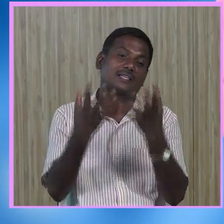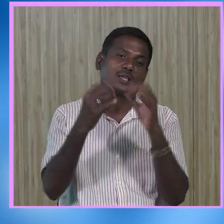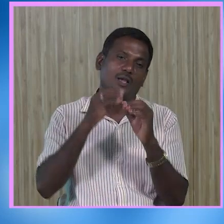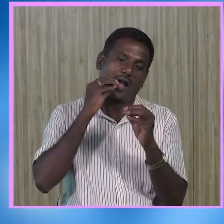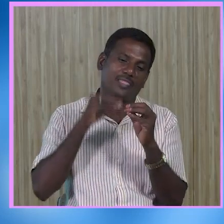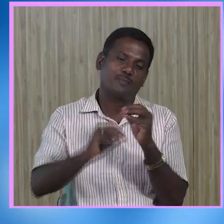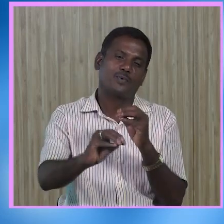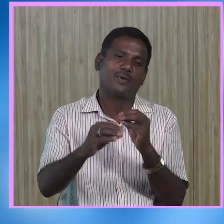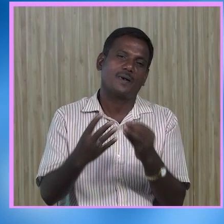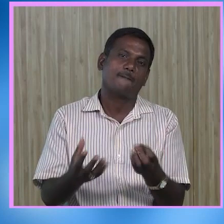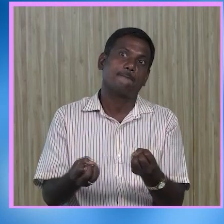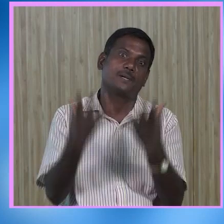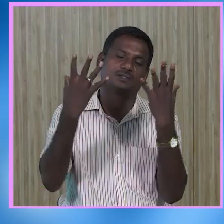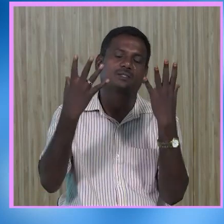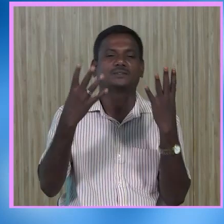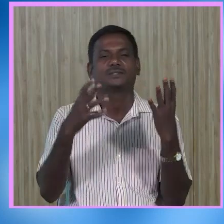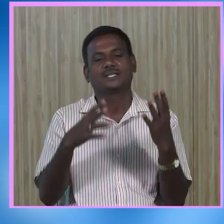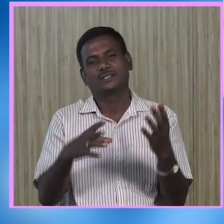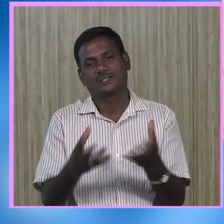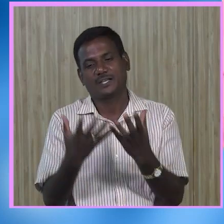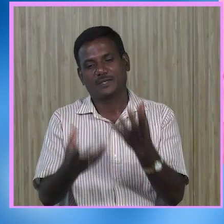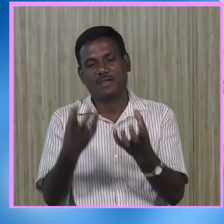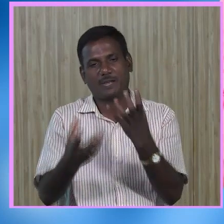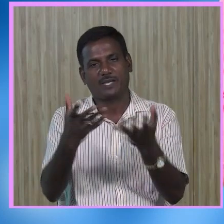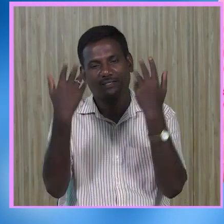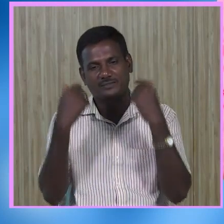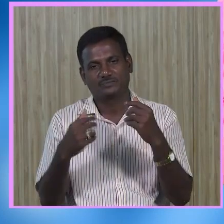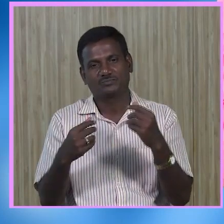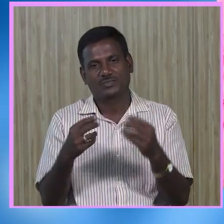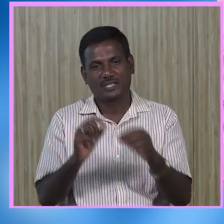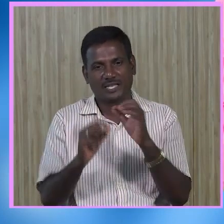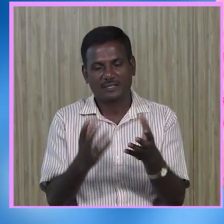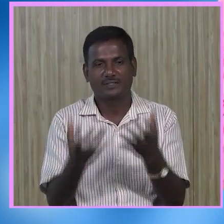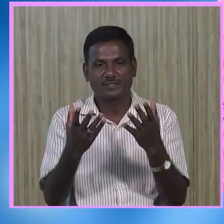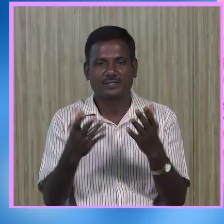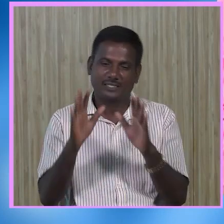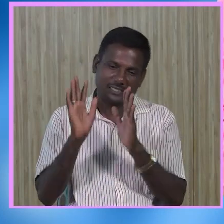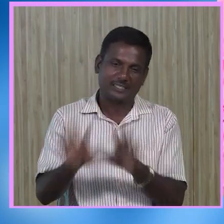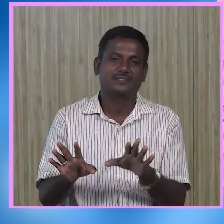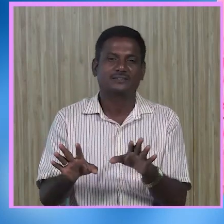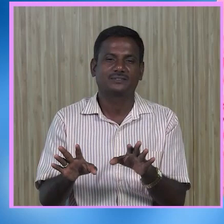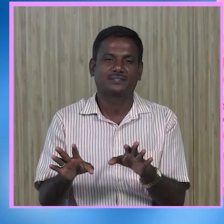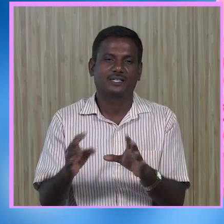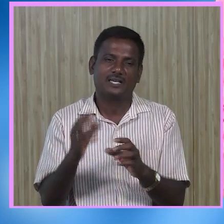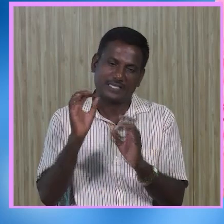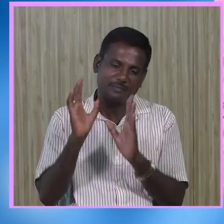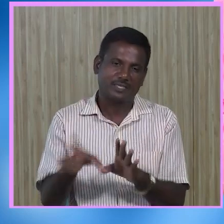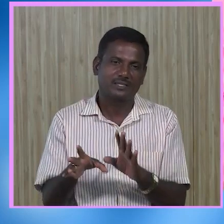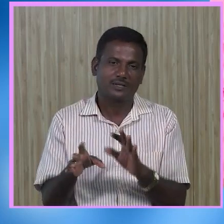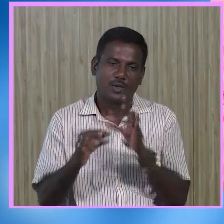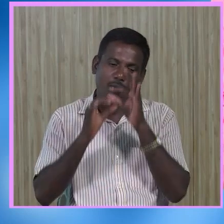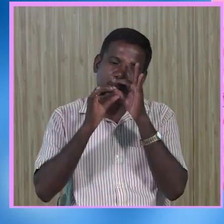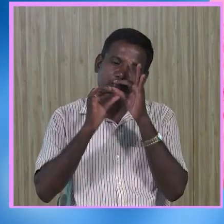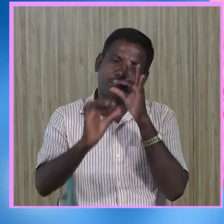காற்று போய் அடுப்பில் பட்டு வேகமாக எரியும். அப்போது அங்கே எரியக்கூடிய பொருள் விறகு இருக்குது, நெருப்பு இருக்குது.